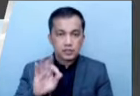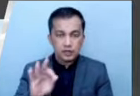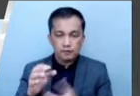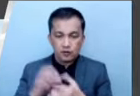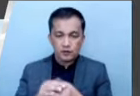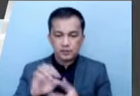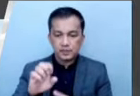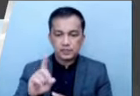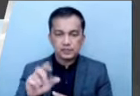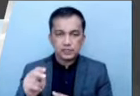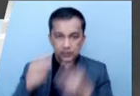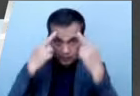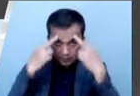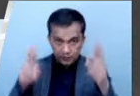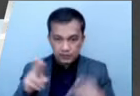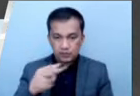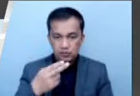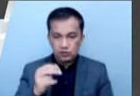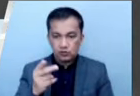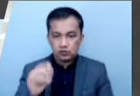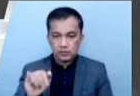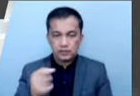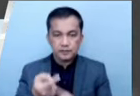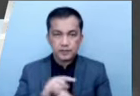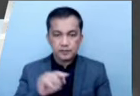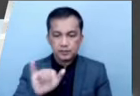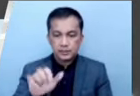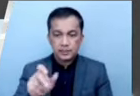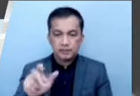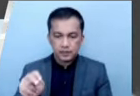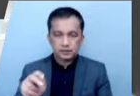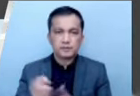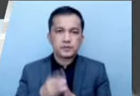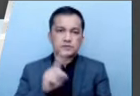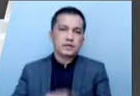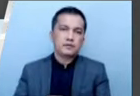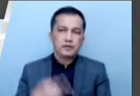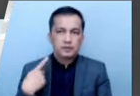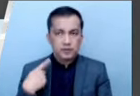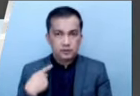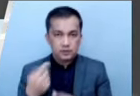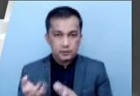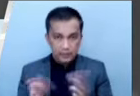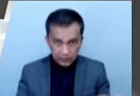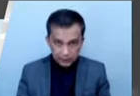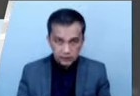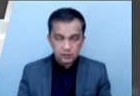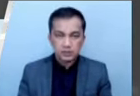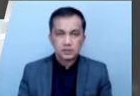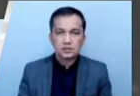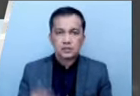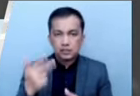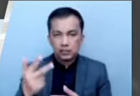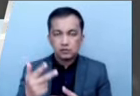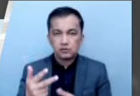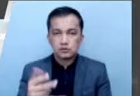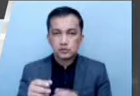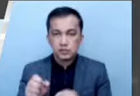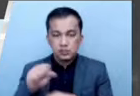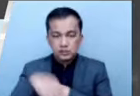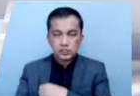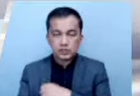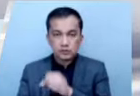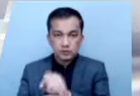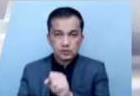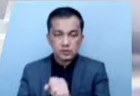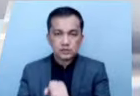ng Yemen. Pero sa unang pagkakataon, may namatay sa pag-ataking ito. Tatlong seafarers, dalawa sa kanila